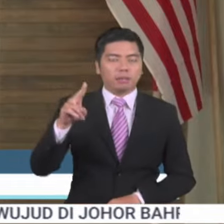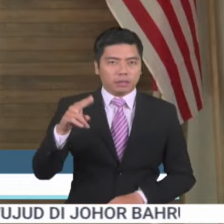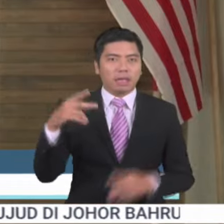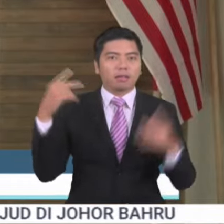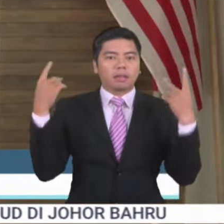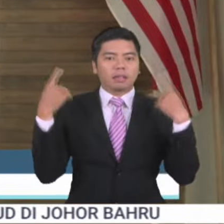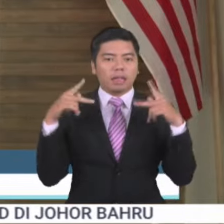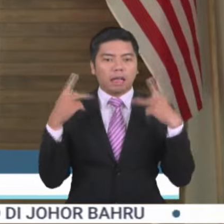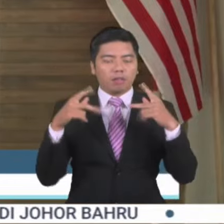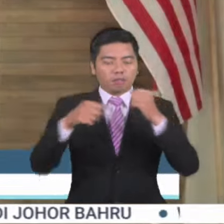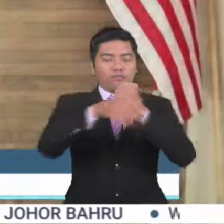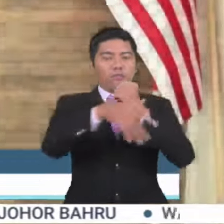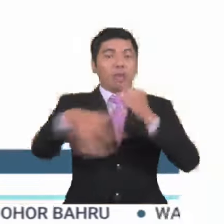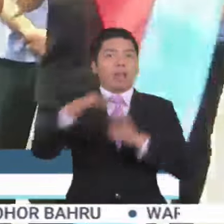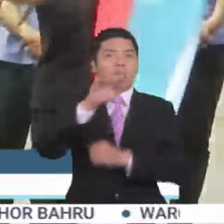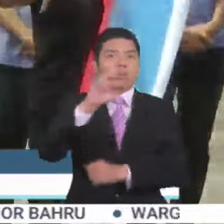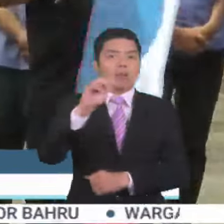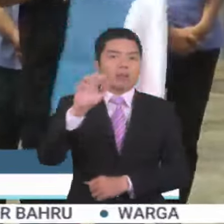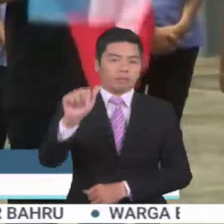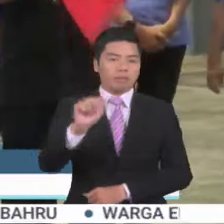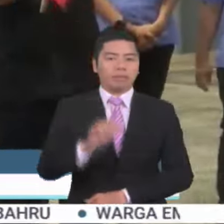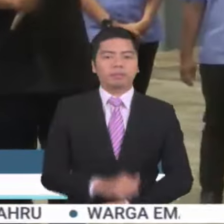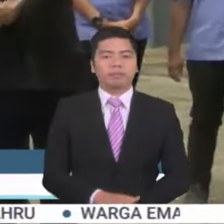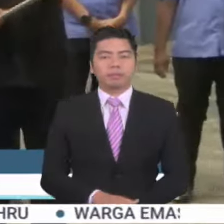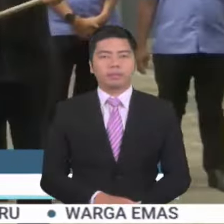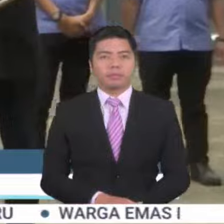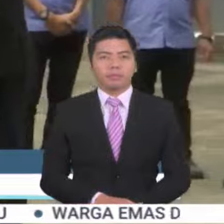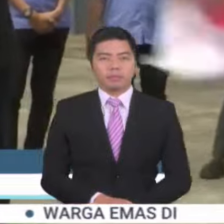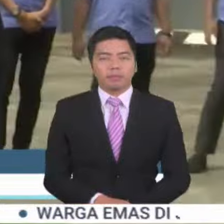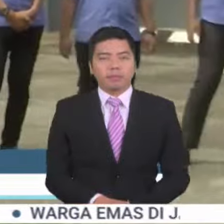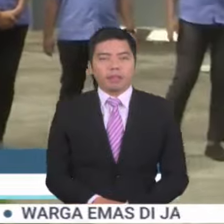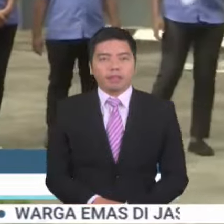outlet peruncitan Farma Sabah.